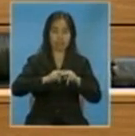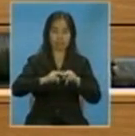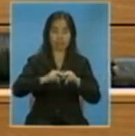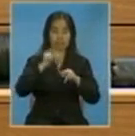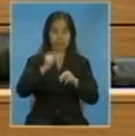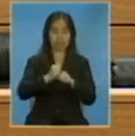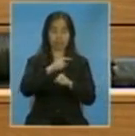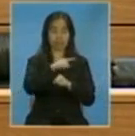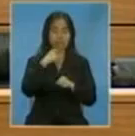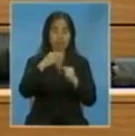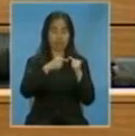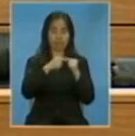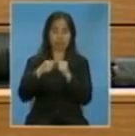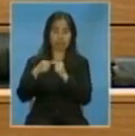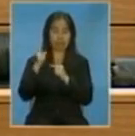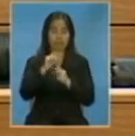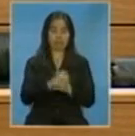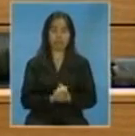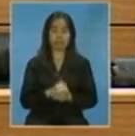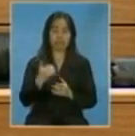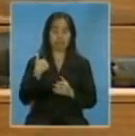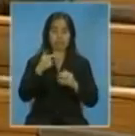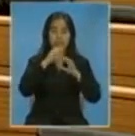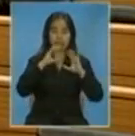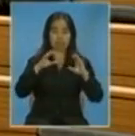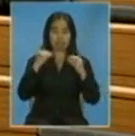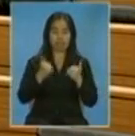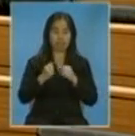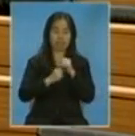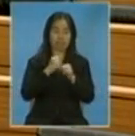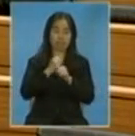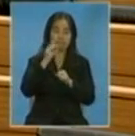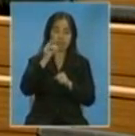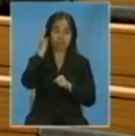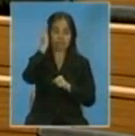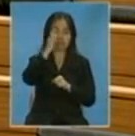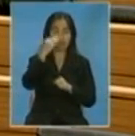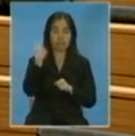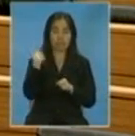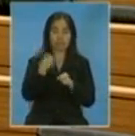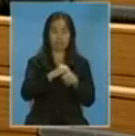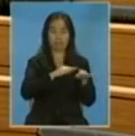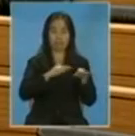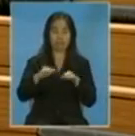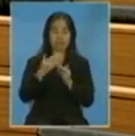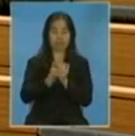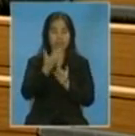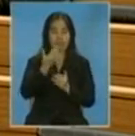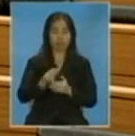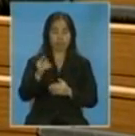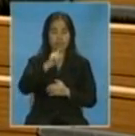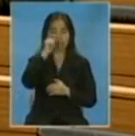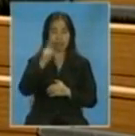ต่อครับอย่างน้อยๆก็รัฐบาลอีก8ปีข้างหน้าครับรถเส้นนี้เสร็จก็เตรียมสตังค์เผื่อไว้ครับว่าปีละ